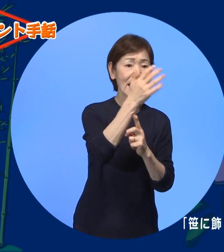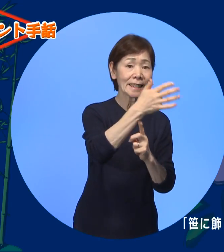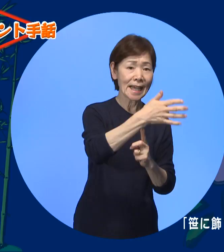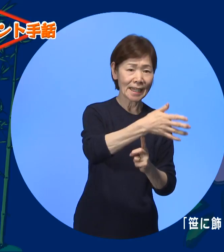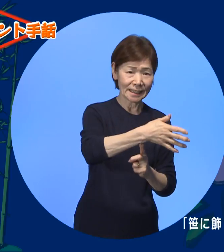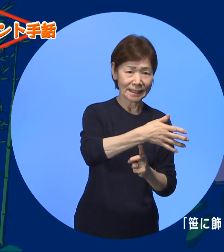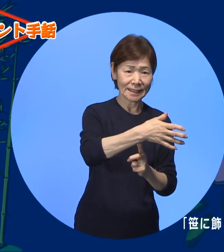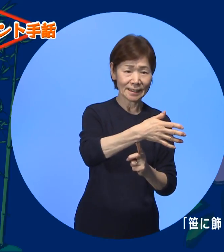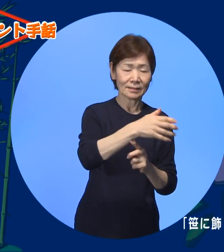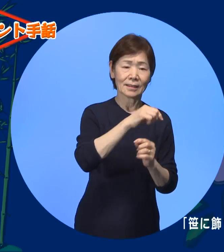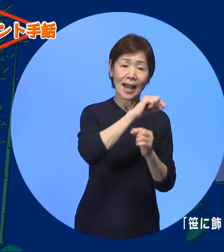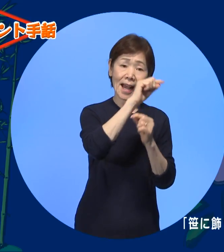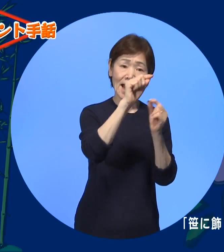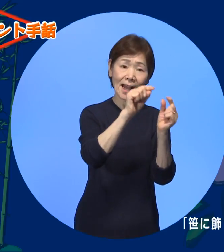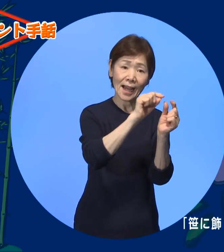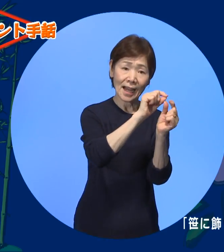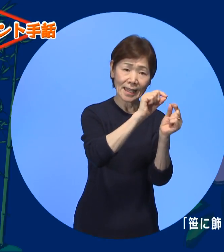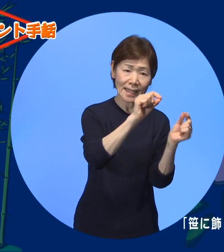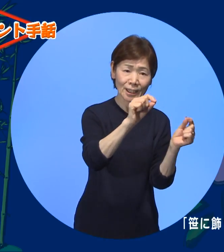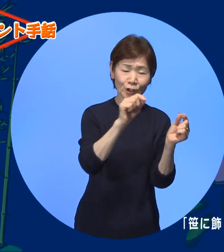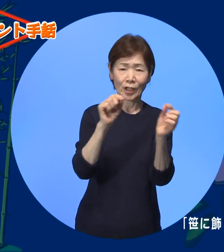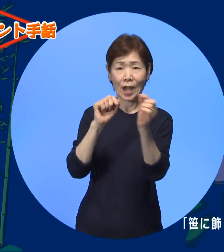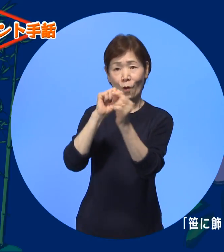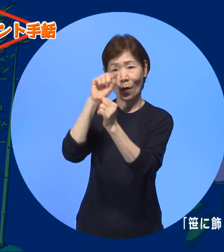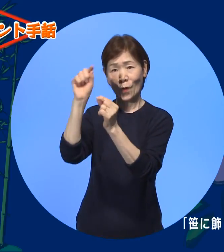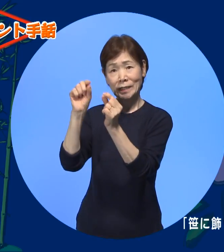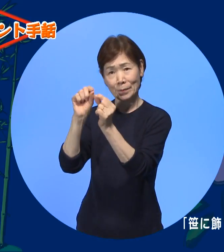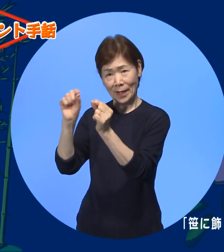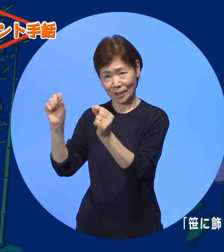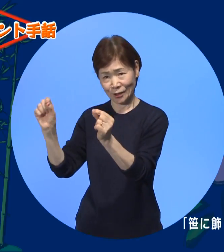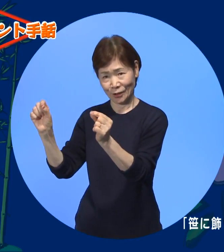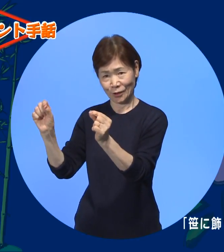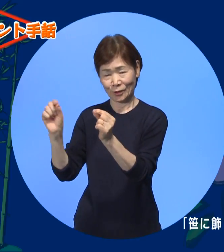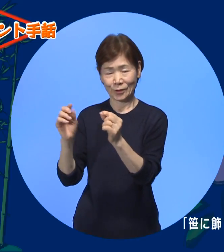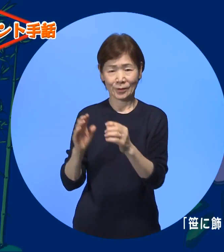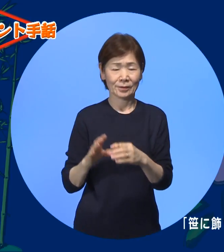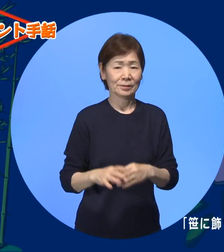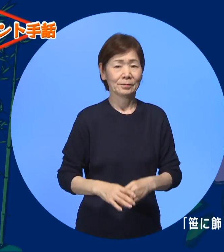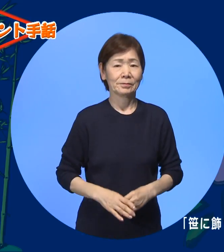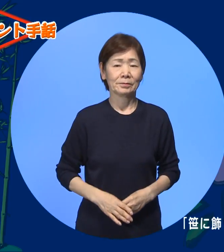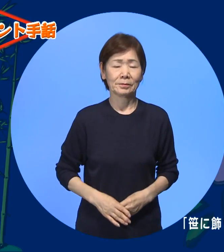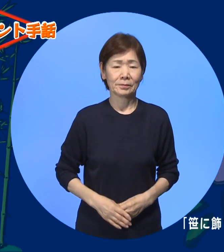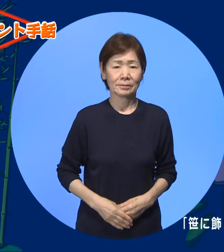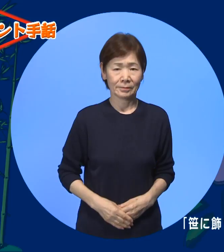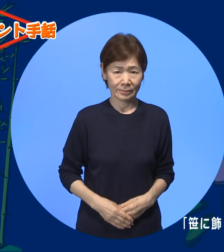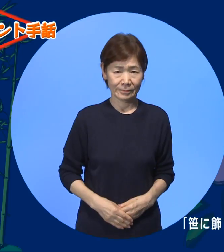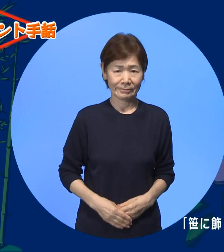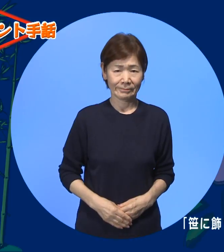笹に飾り付けをします。